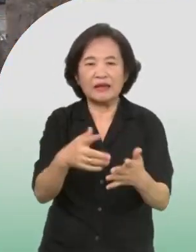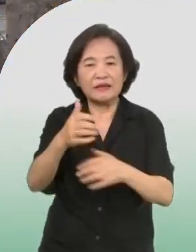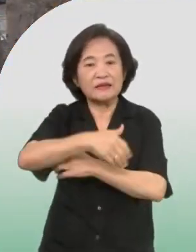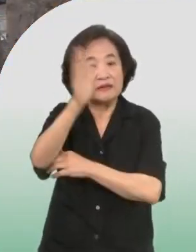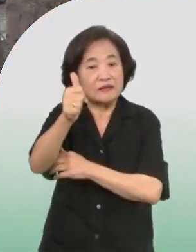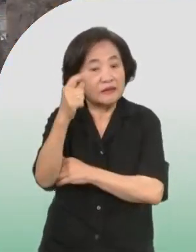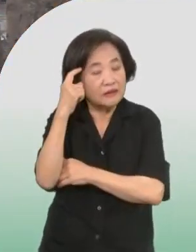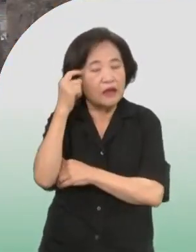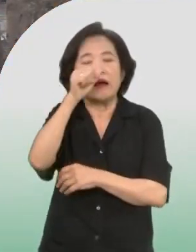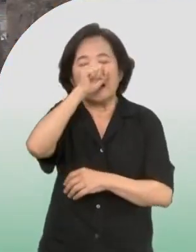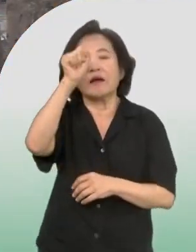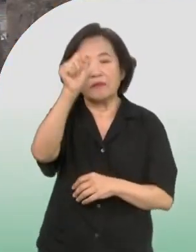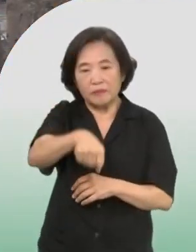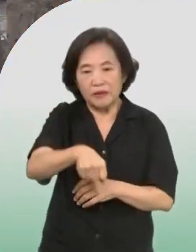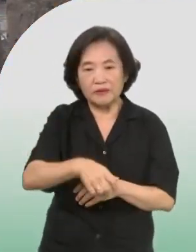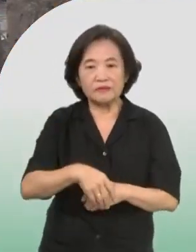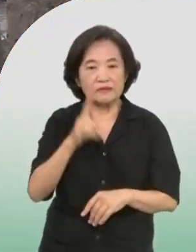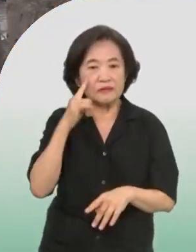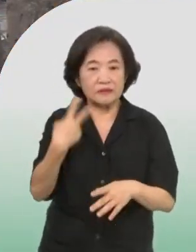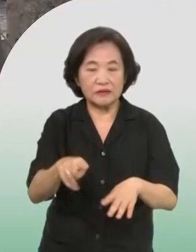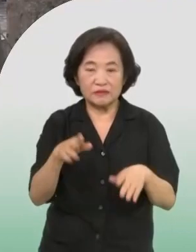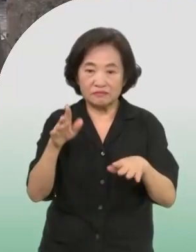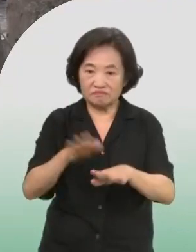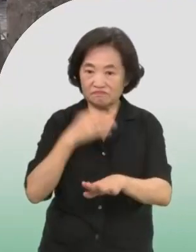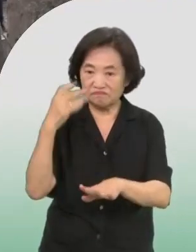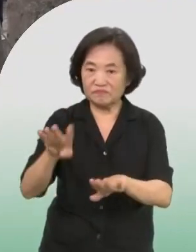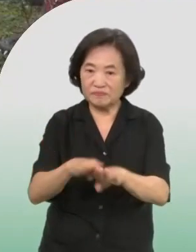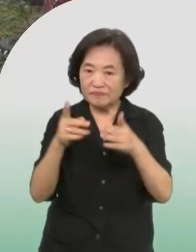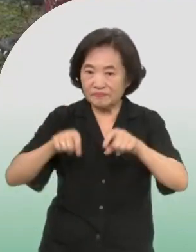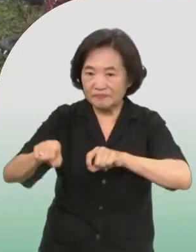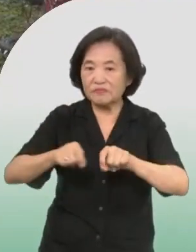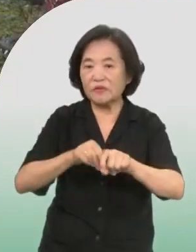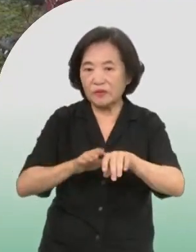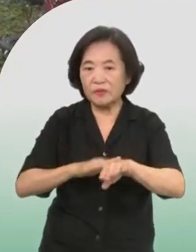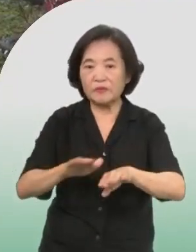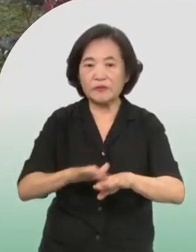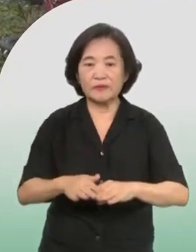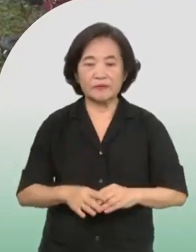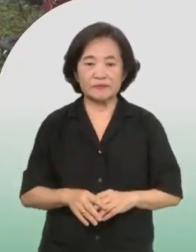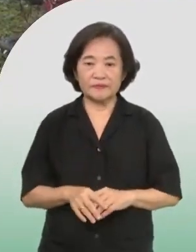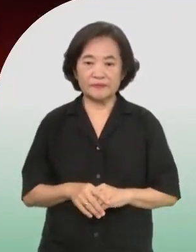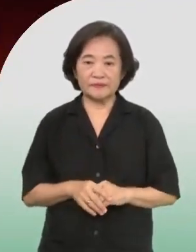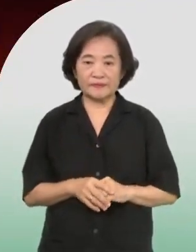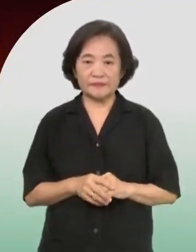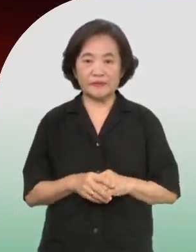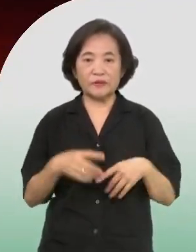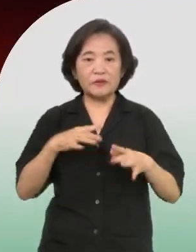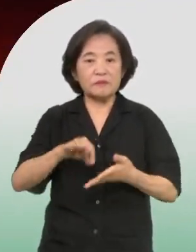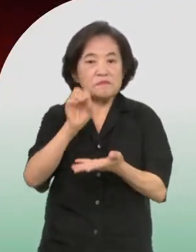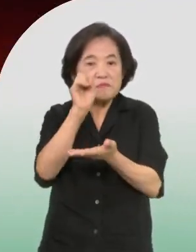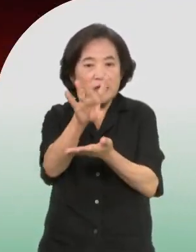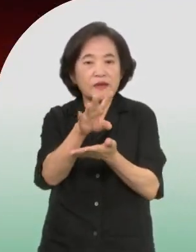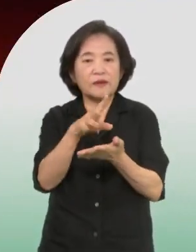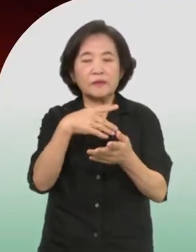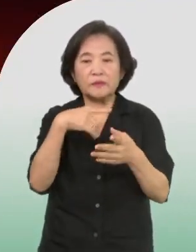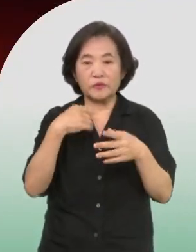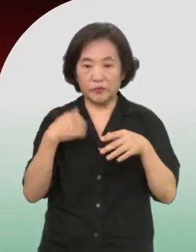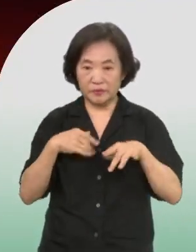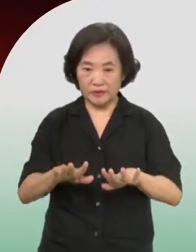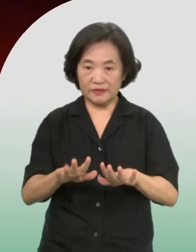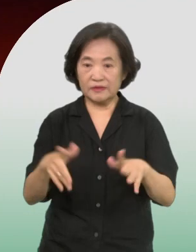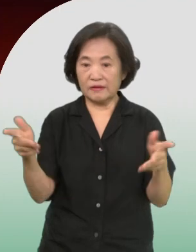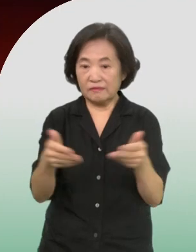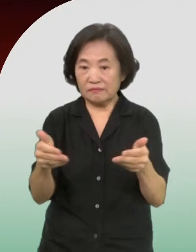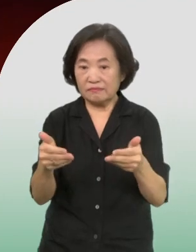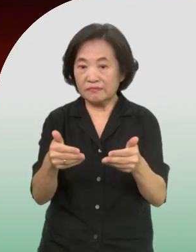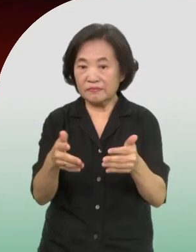长杨文科同意，并强调要对长江国土来做规划。 建议哦，就是说我们目前进